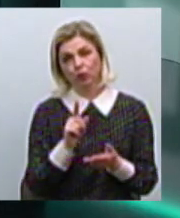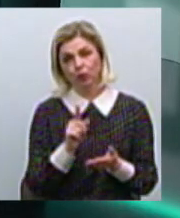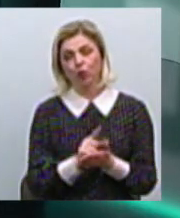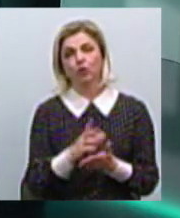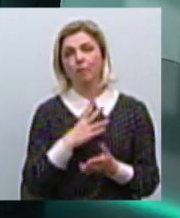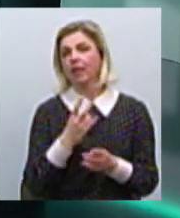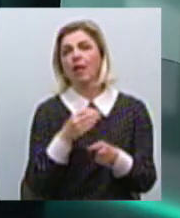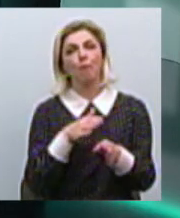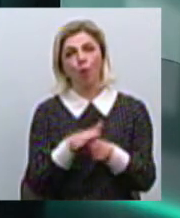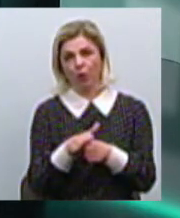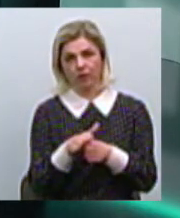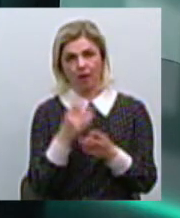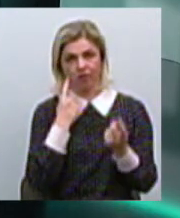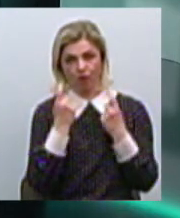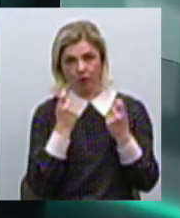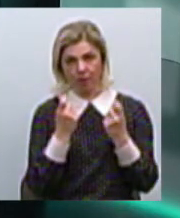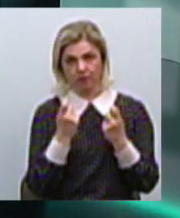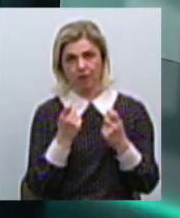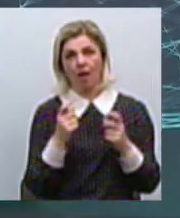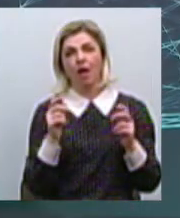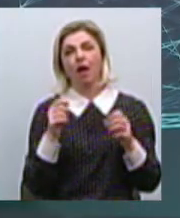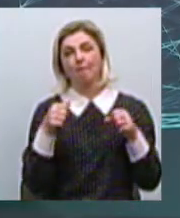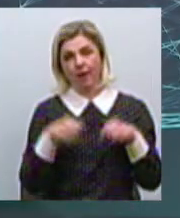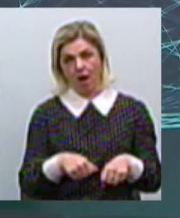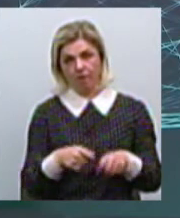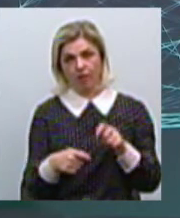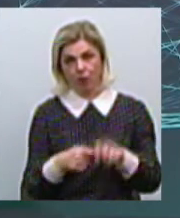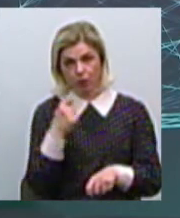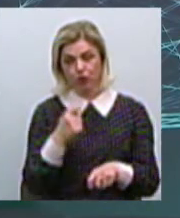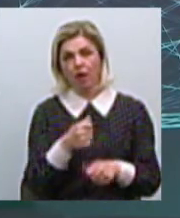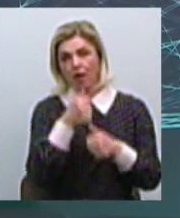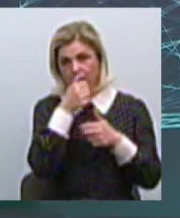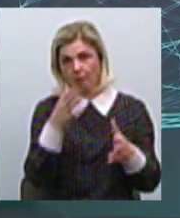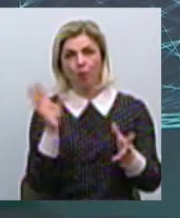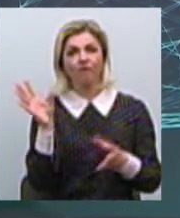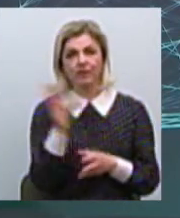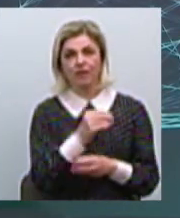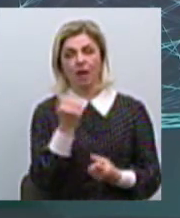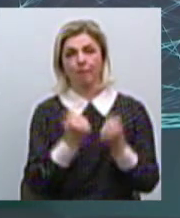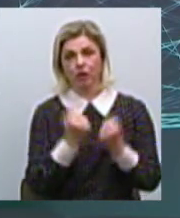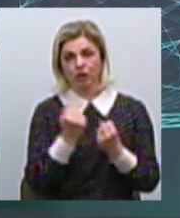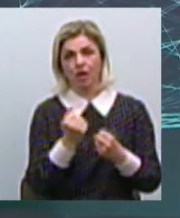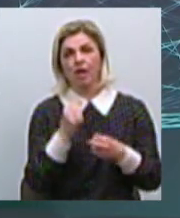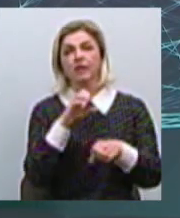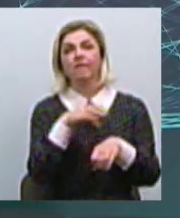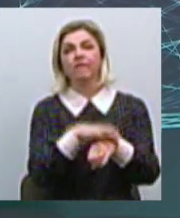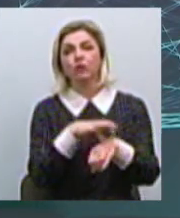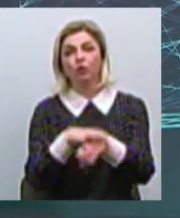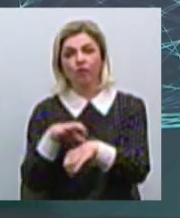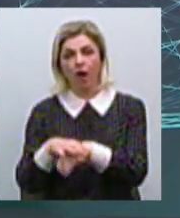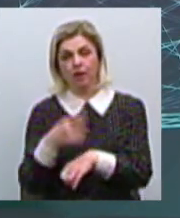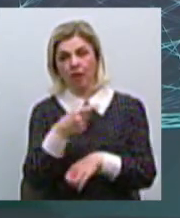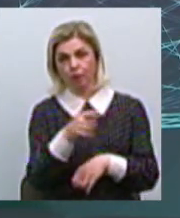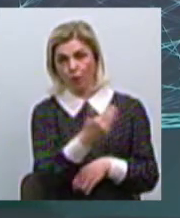неповний спектр порушень, не можна усі транспортні засоби буде зафіксувати їхні номери,